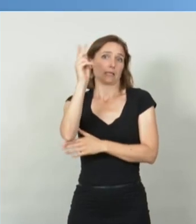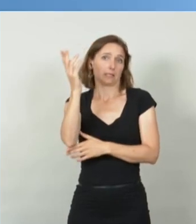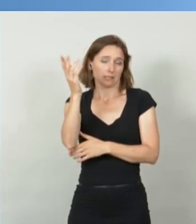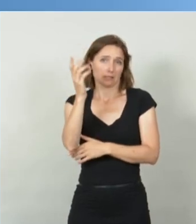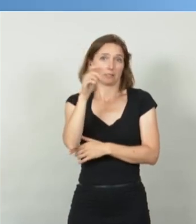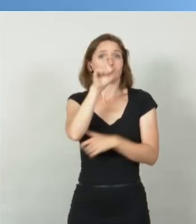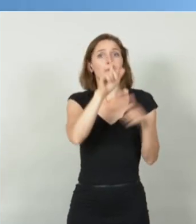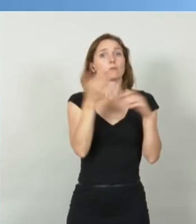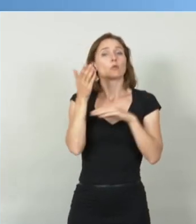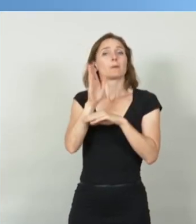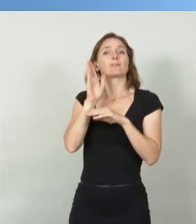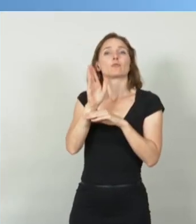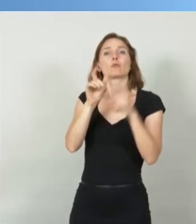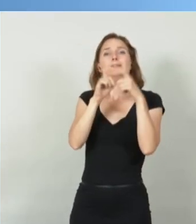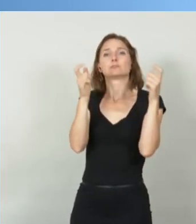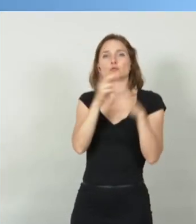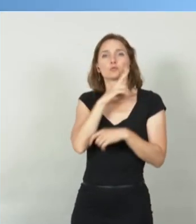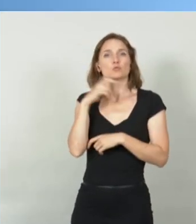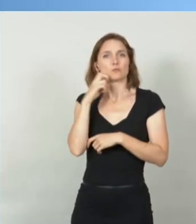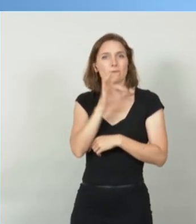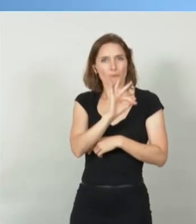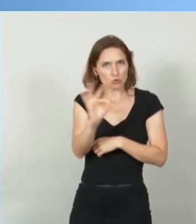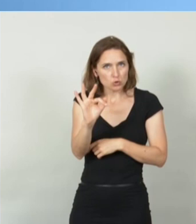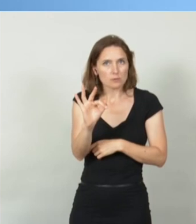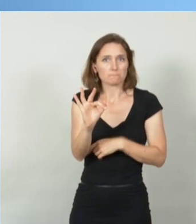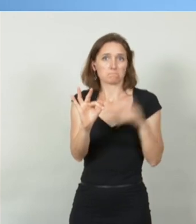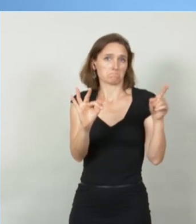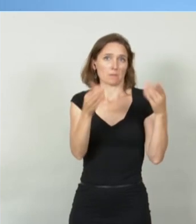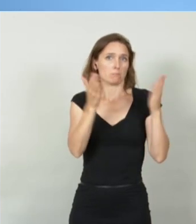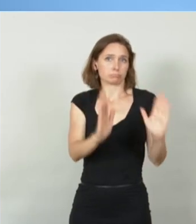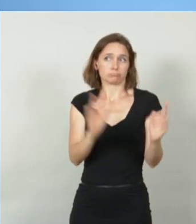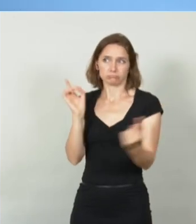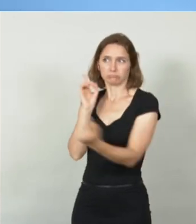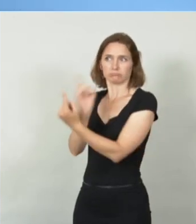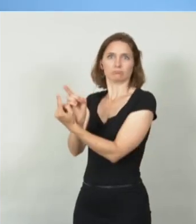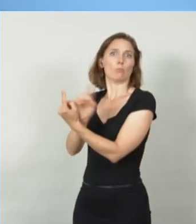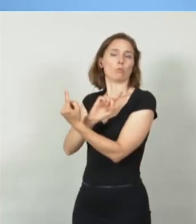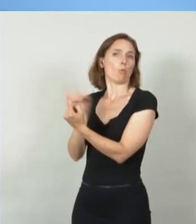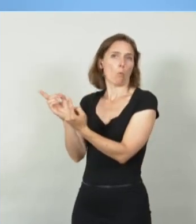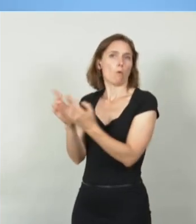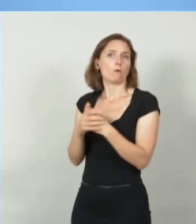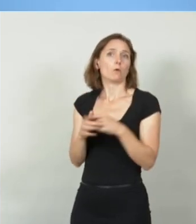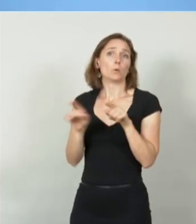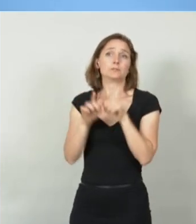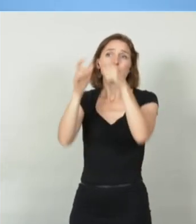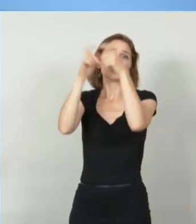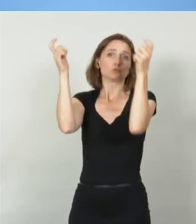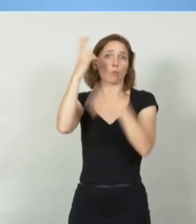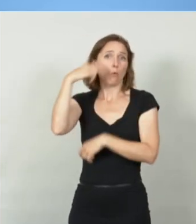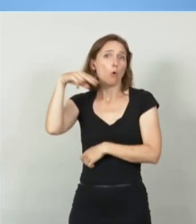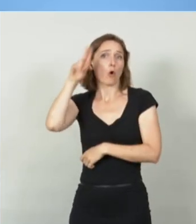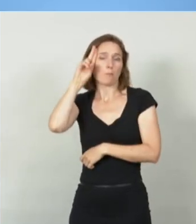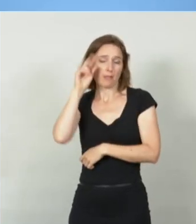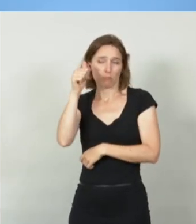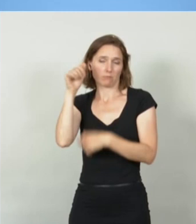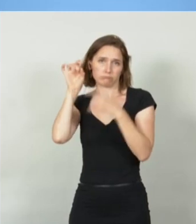institutions juives de France qui ont décidé de ne pas aller à cette rencontre ça a été le cas avec les institutions européennes qui le 9